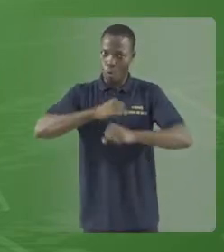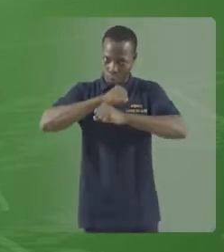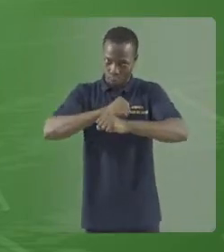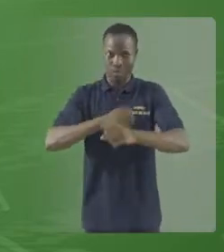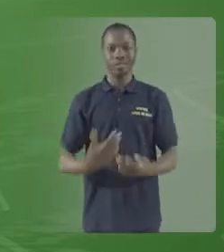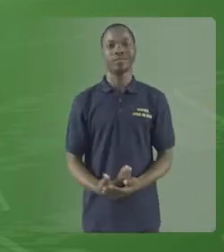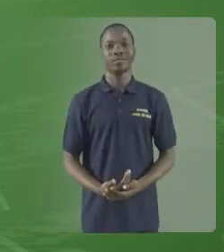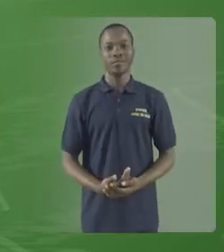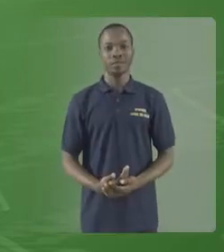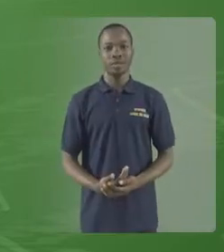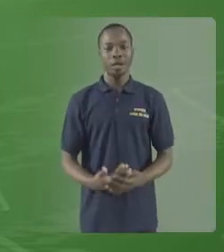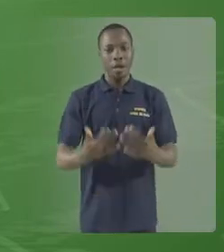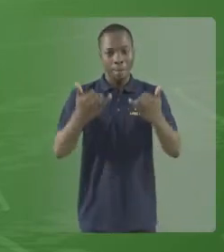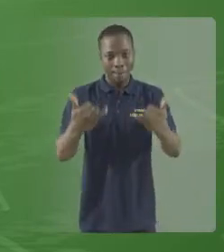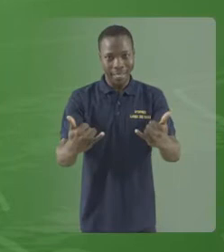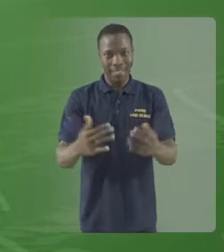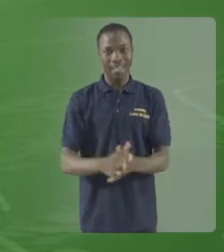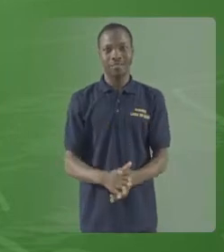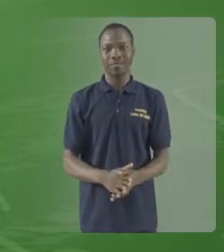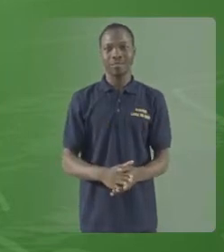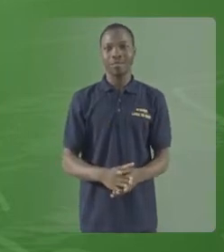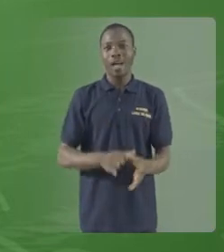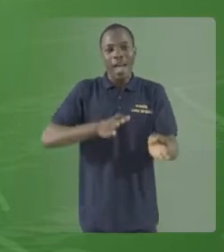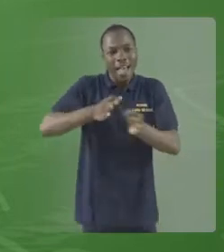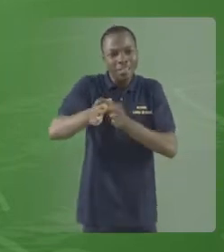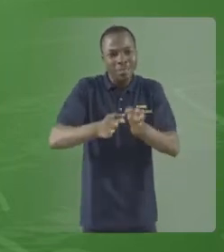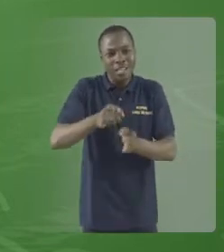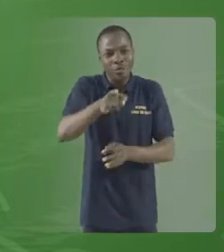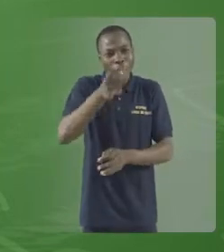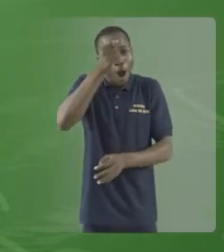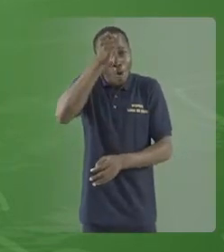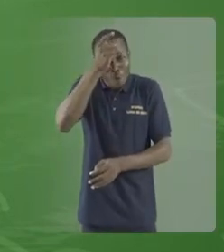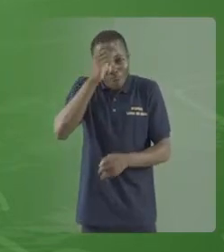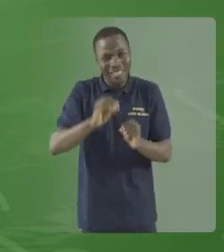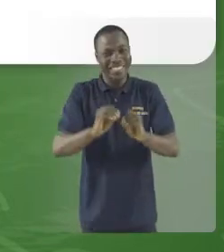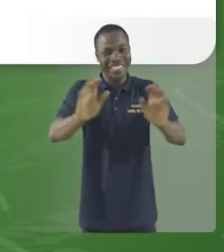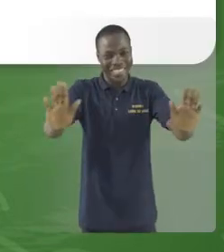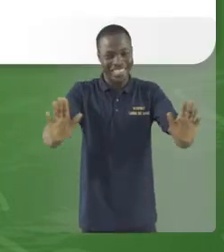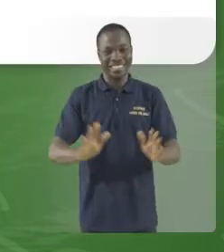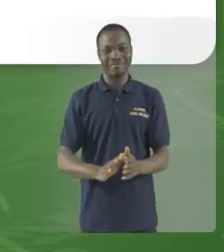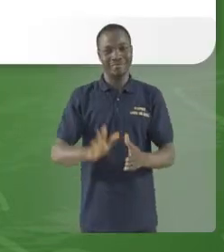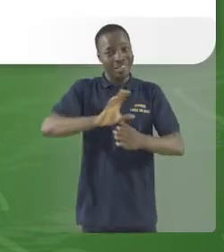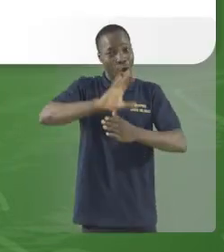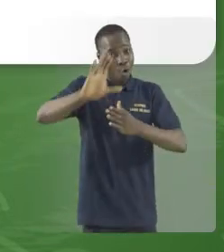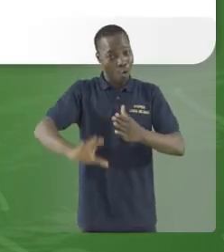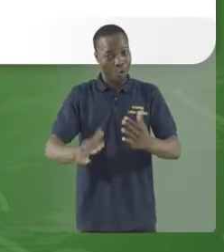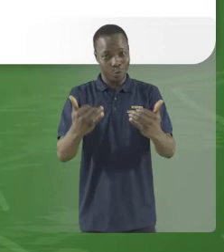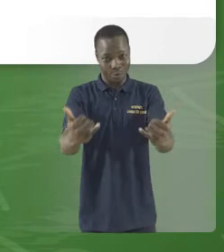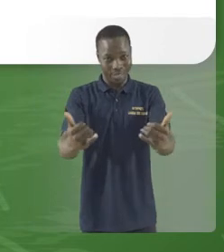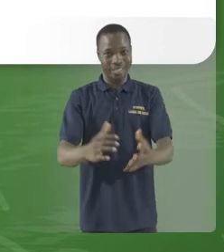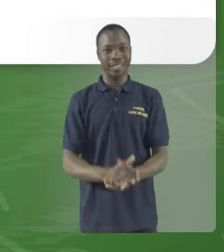Après cette interprétation, nous allons tirer une conclusion. Alors, qu'est-ce que nous pouvons